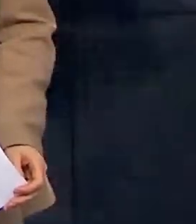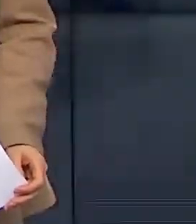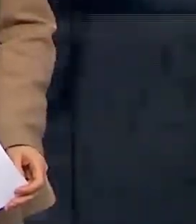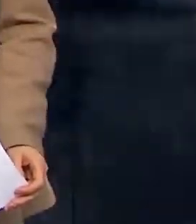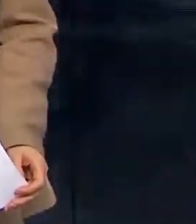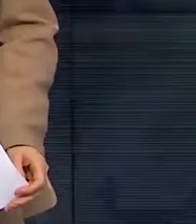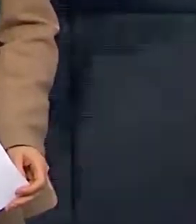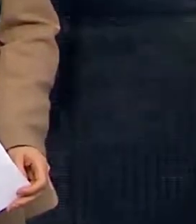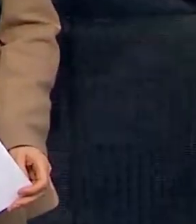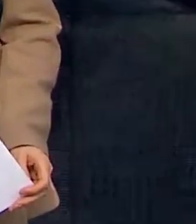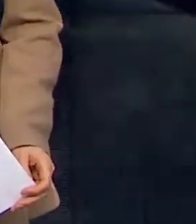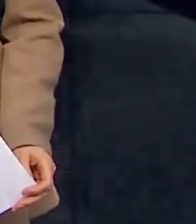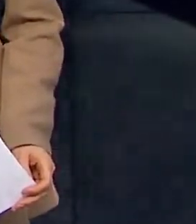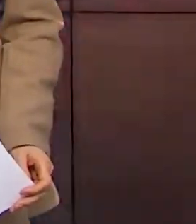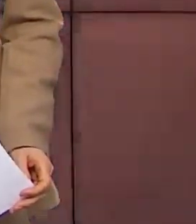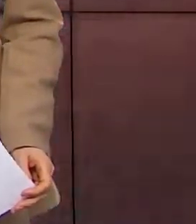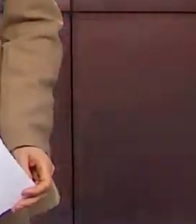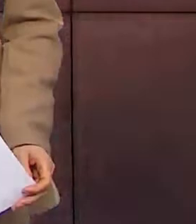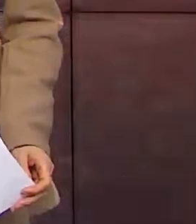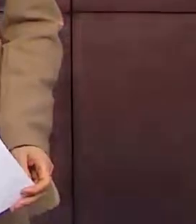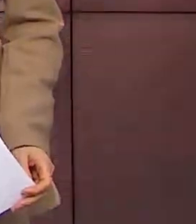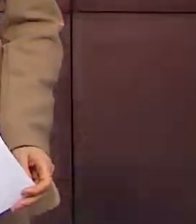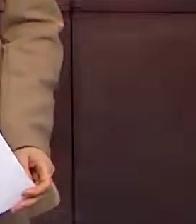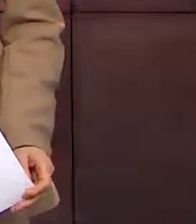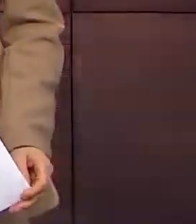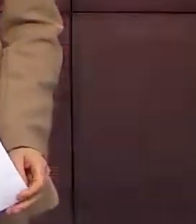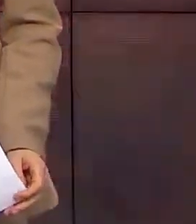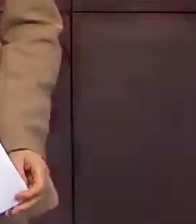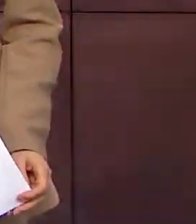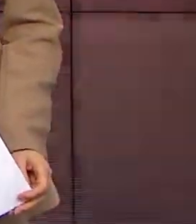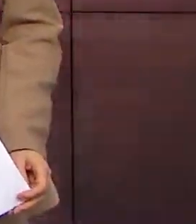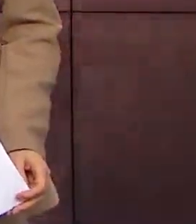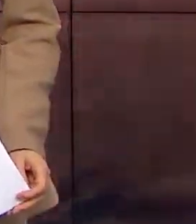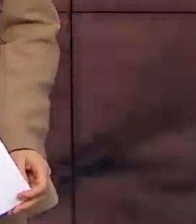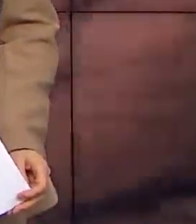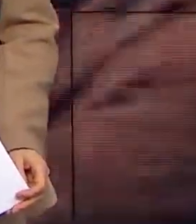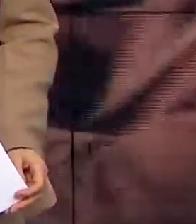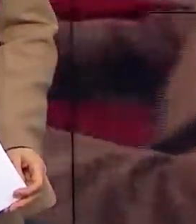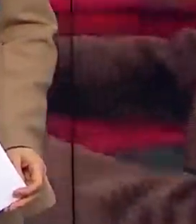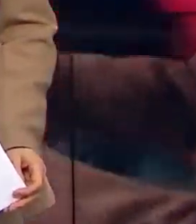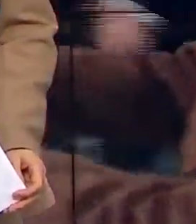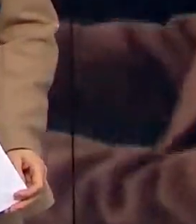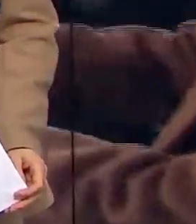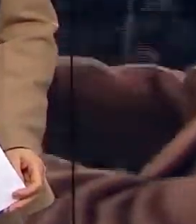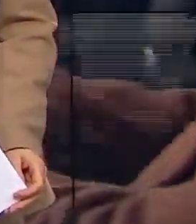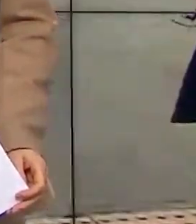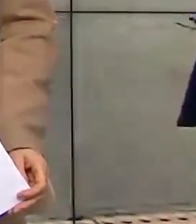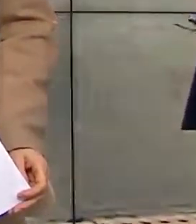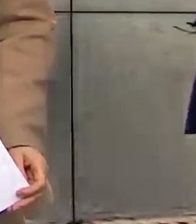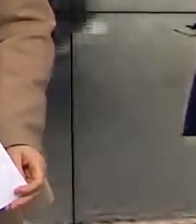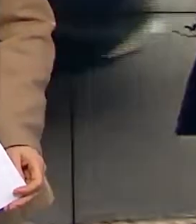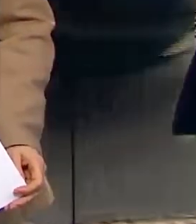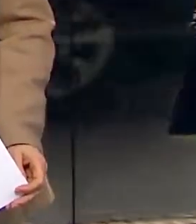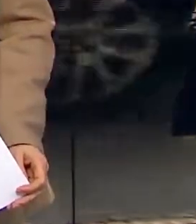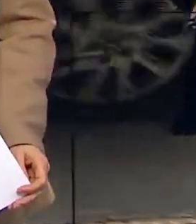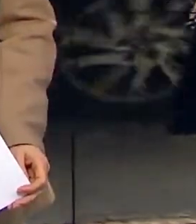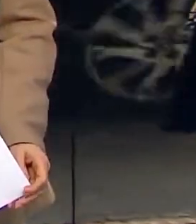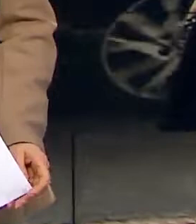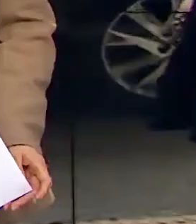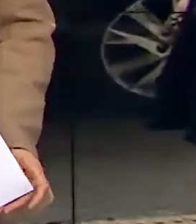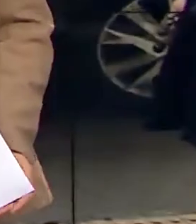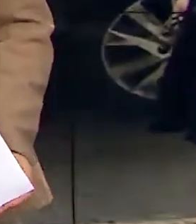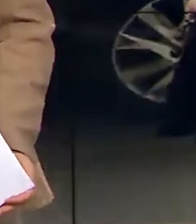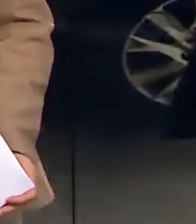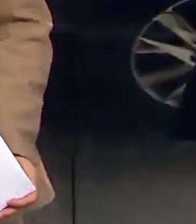총장 지게 복귀했습니다 추미애 윤석렬 대치 구도가 새로운 국면을 맞고 있는데요 증기 위원회 무료로 연기되면서